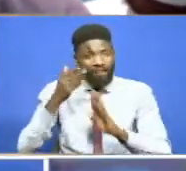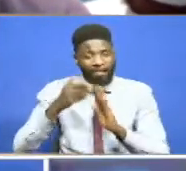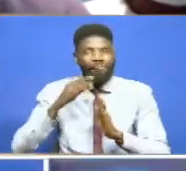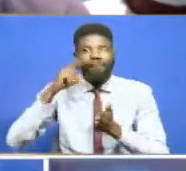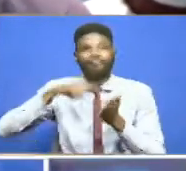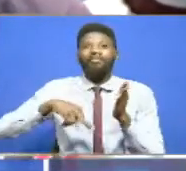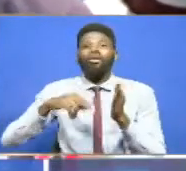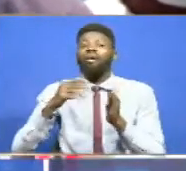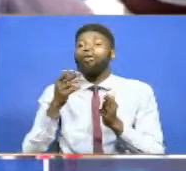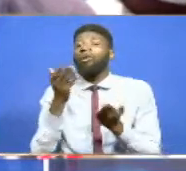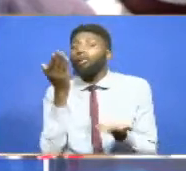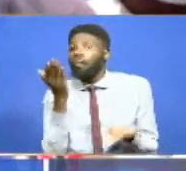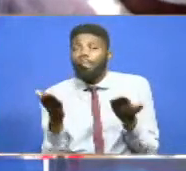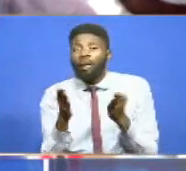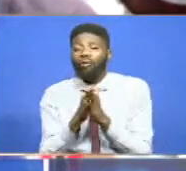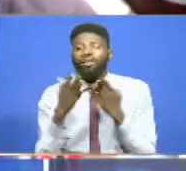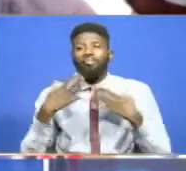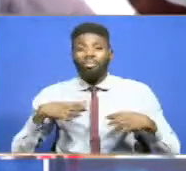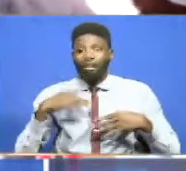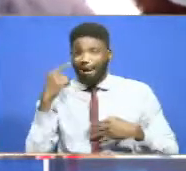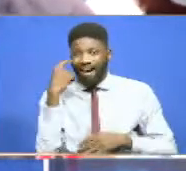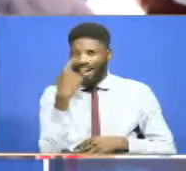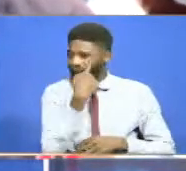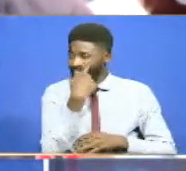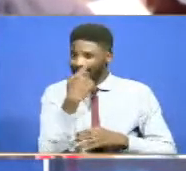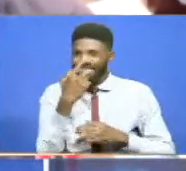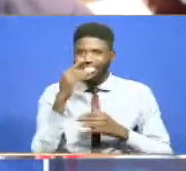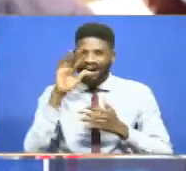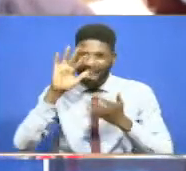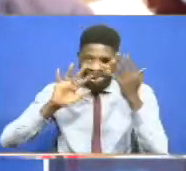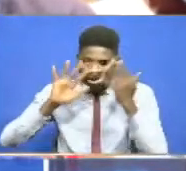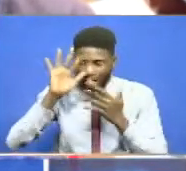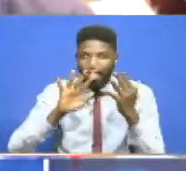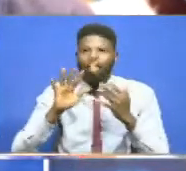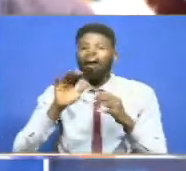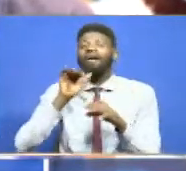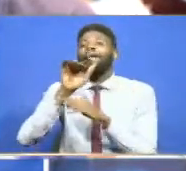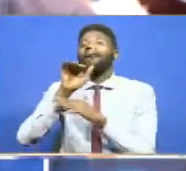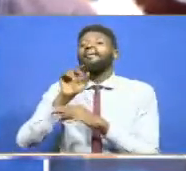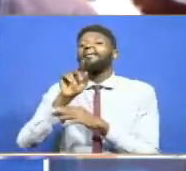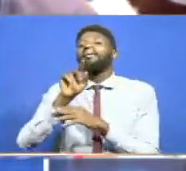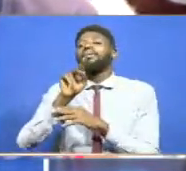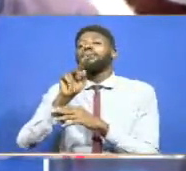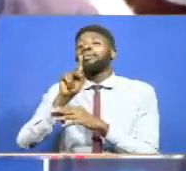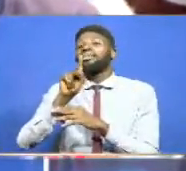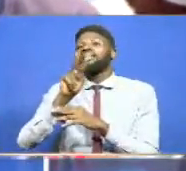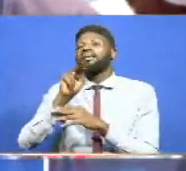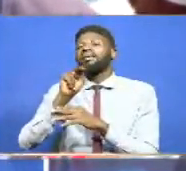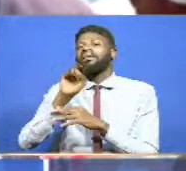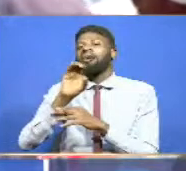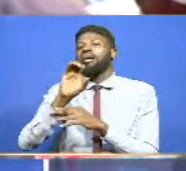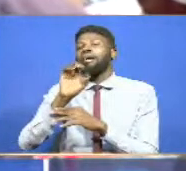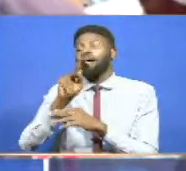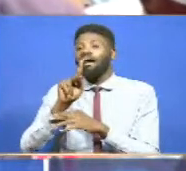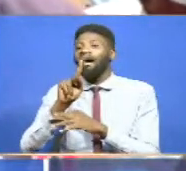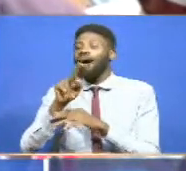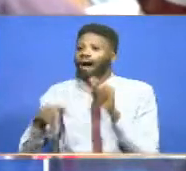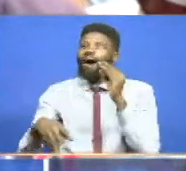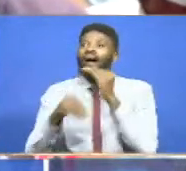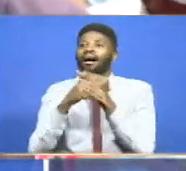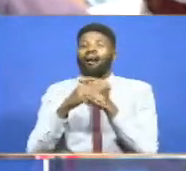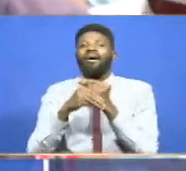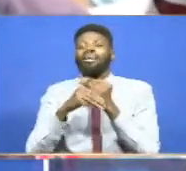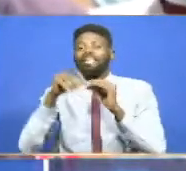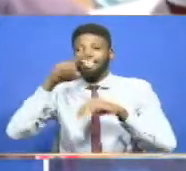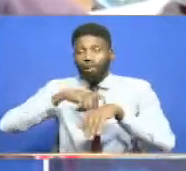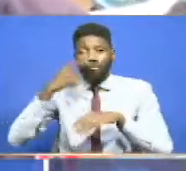the Kenya National Examination Council to add time for the low visions as we do exams. So that's one